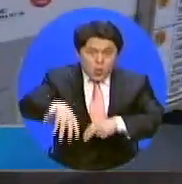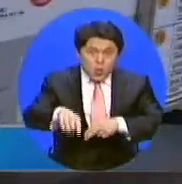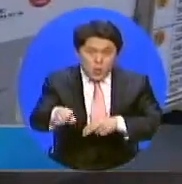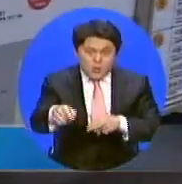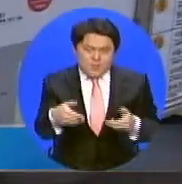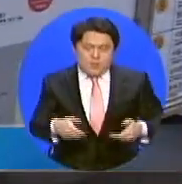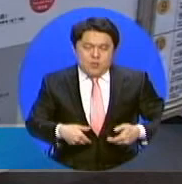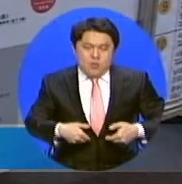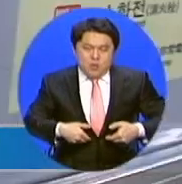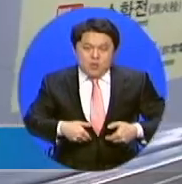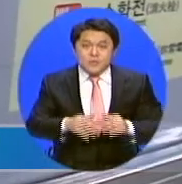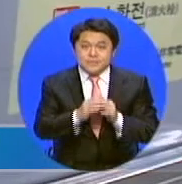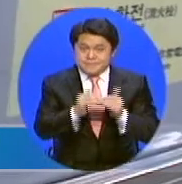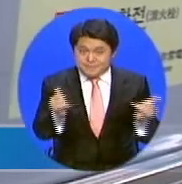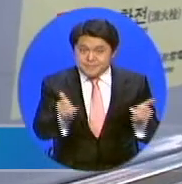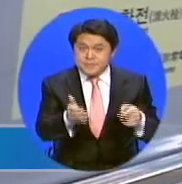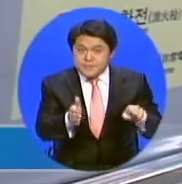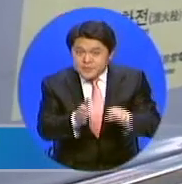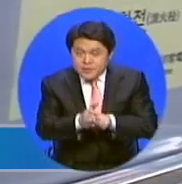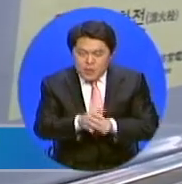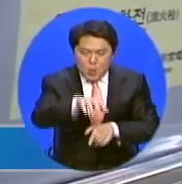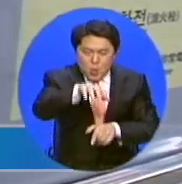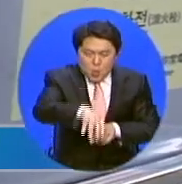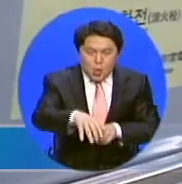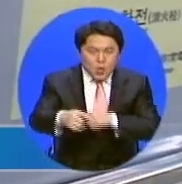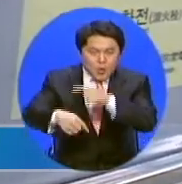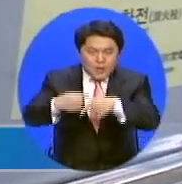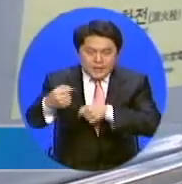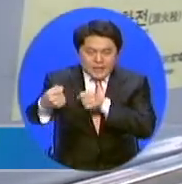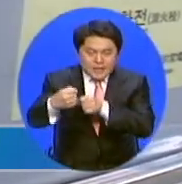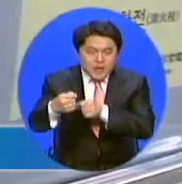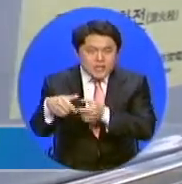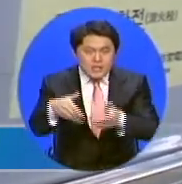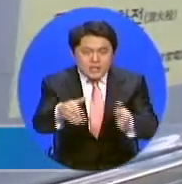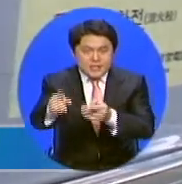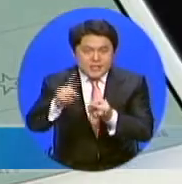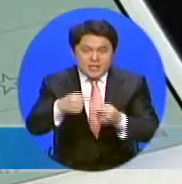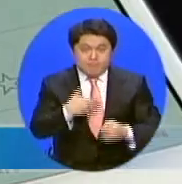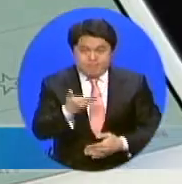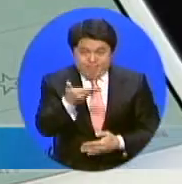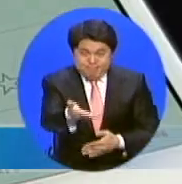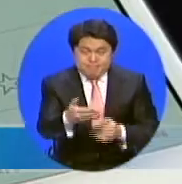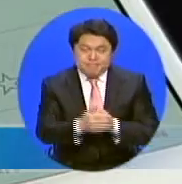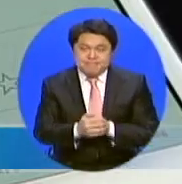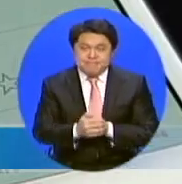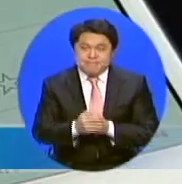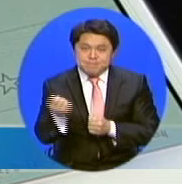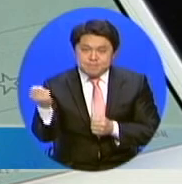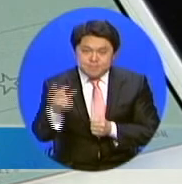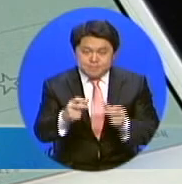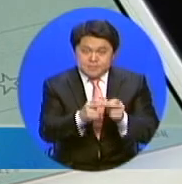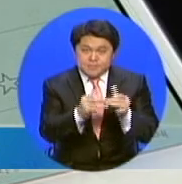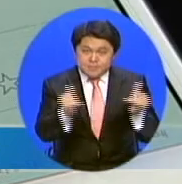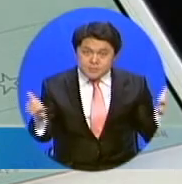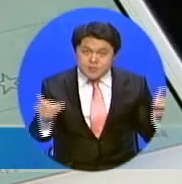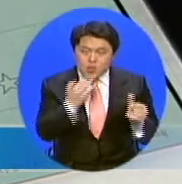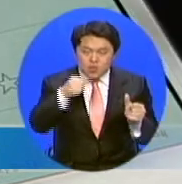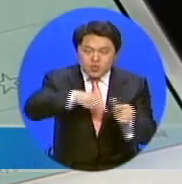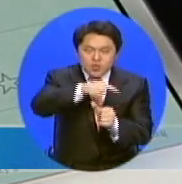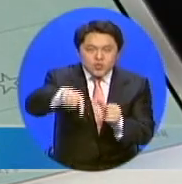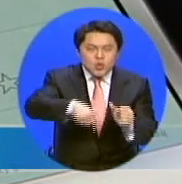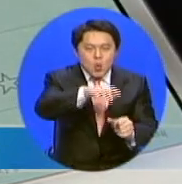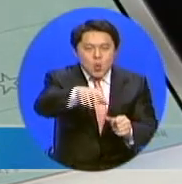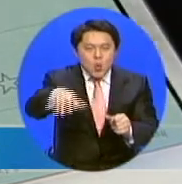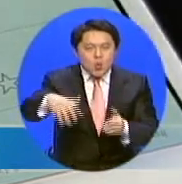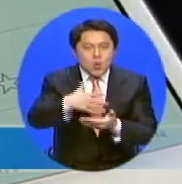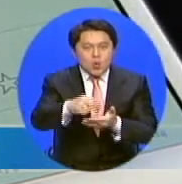이용해야 하는 교통약자들에게 위치와 환승 최단 경로를 안내해줍니다. 센터는 장애인들이 수도권 77개